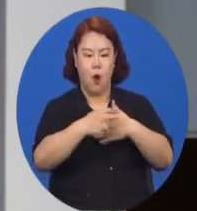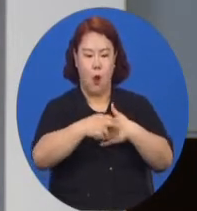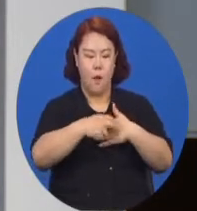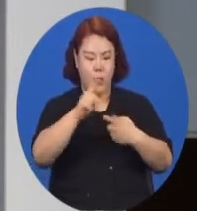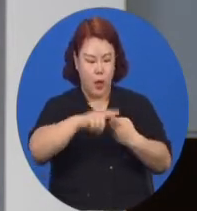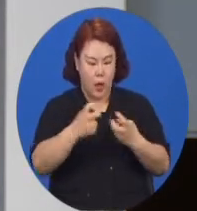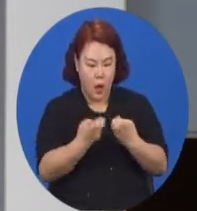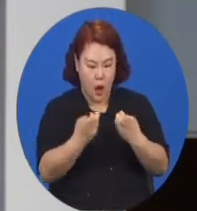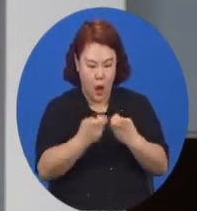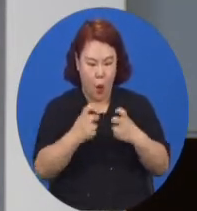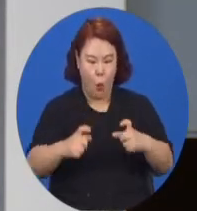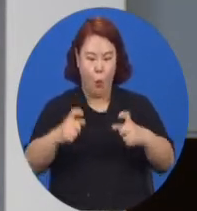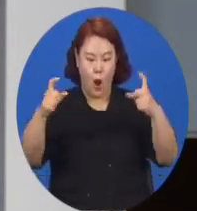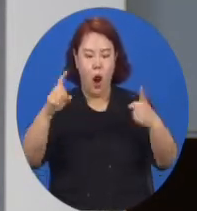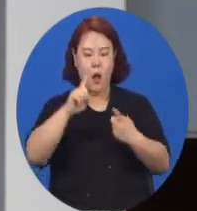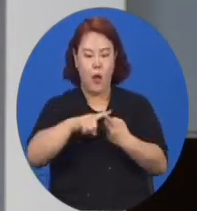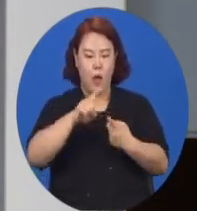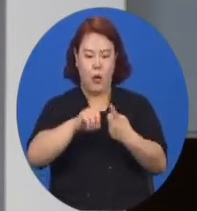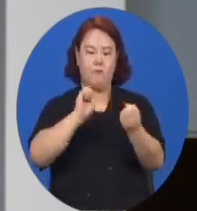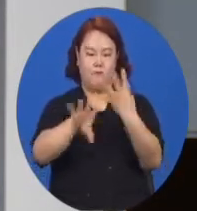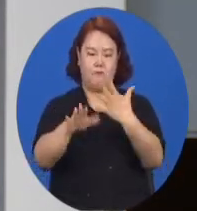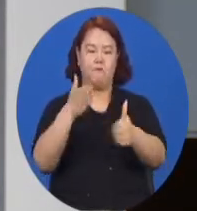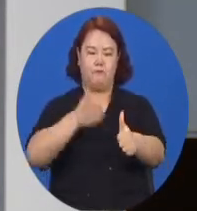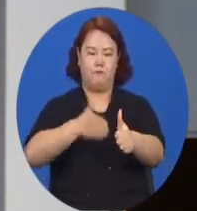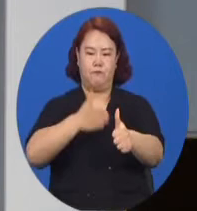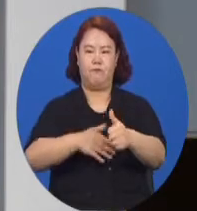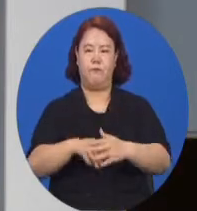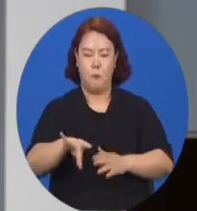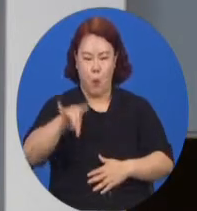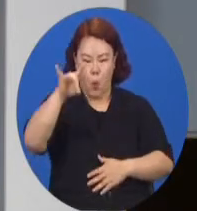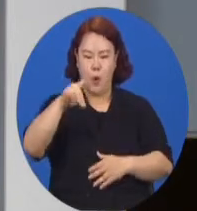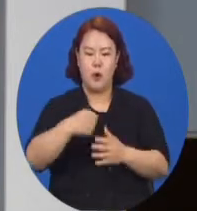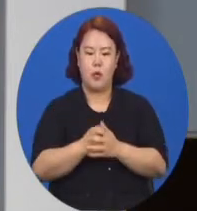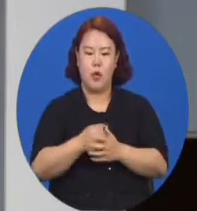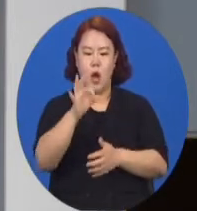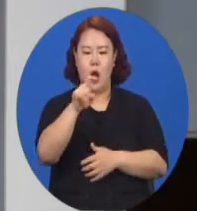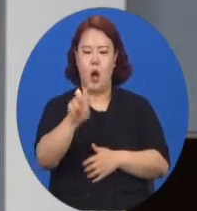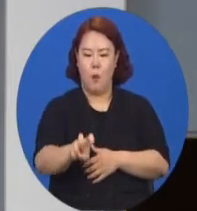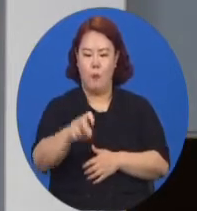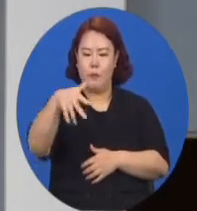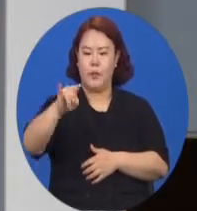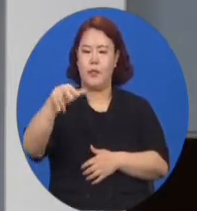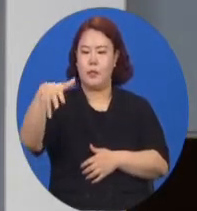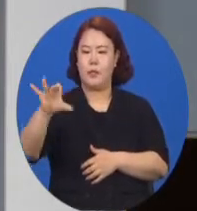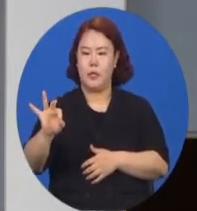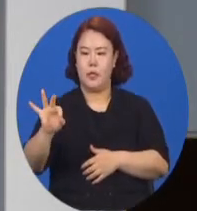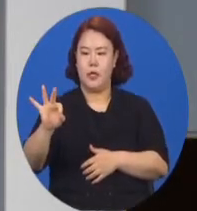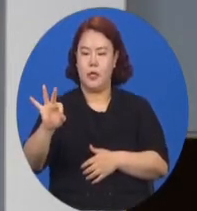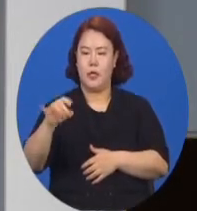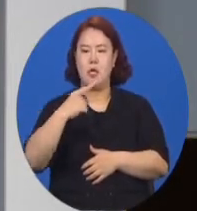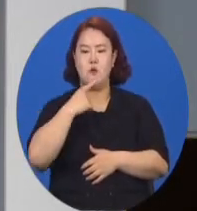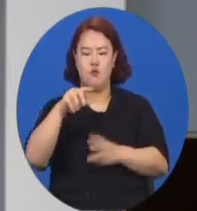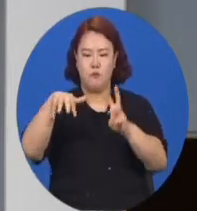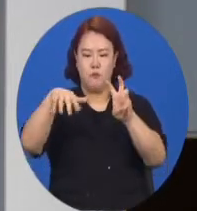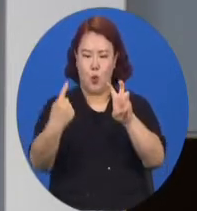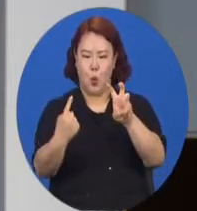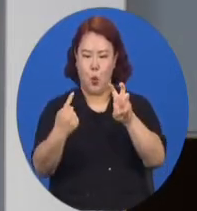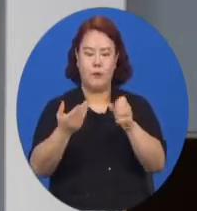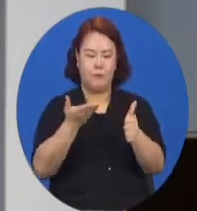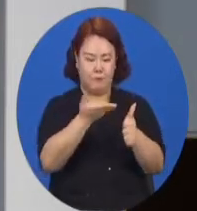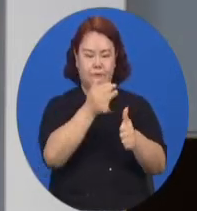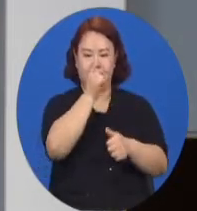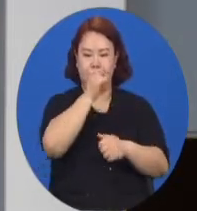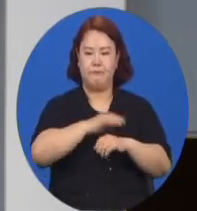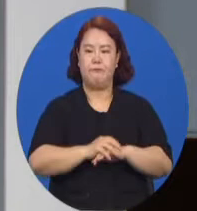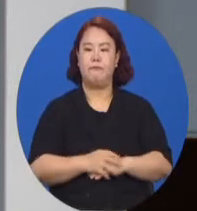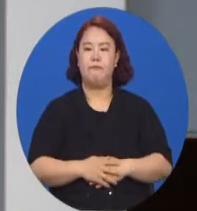확충 방안에 대해서 세 후보께서 답변해 주시기 바랍니다. 먼저 답변은 엄재창 후보부터 1분 30초씩 드리겠습니다. 네, 발언해